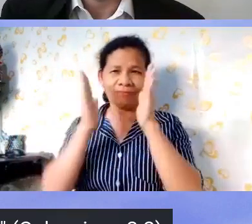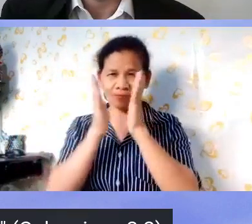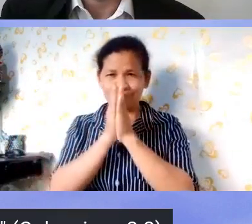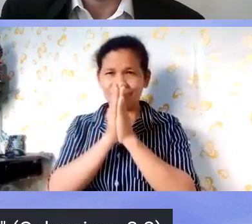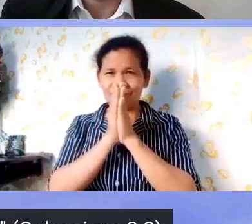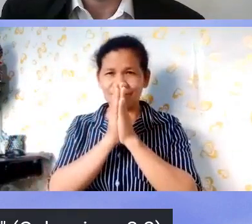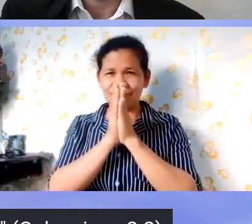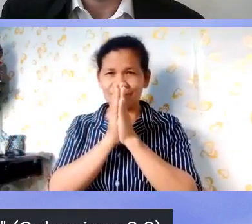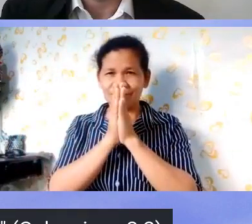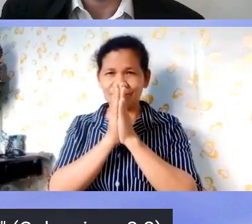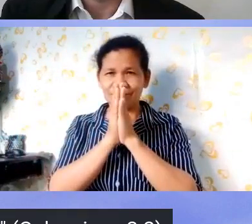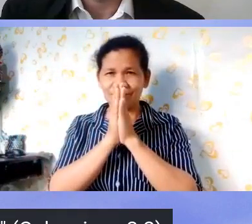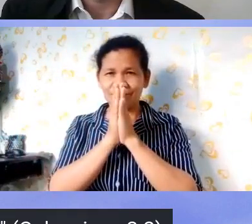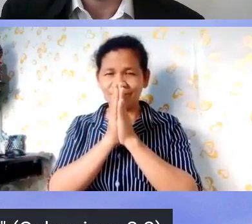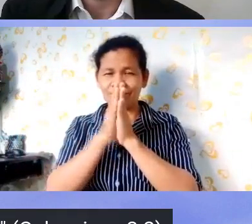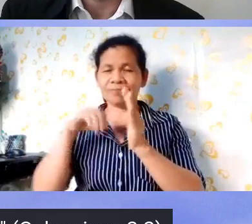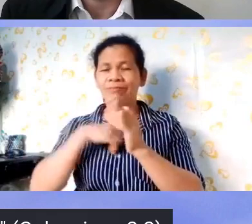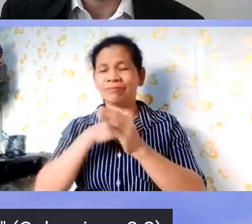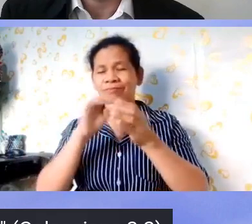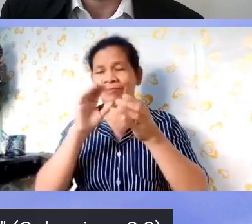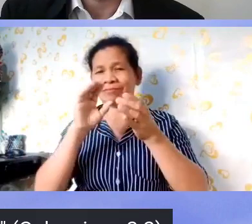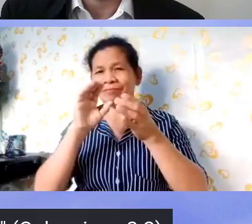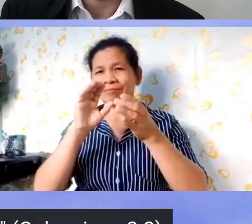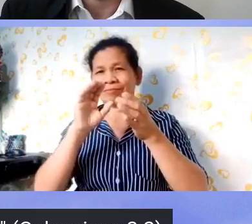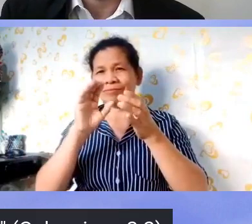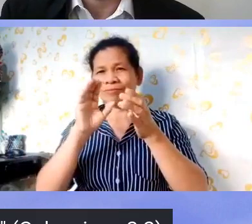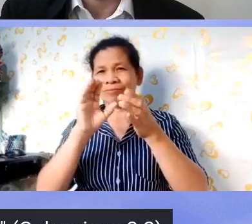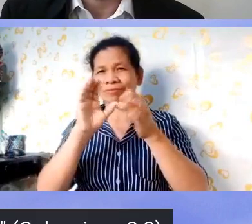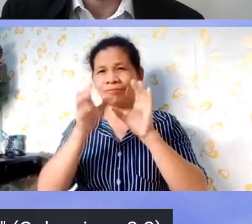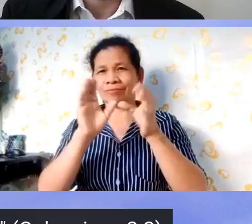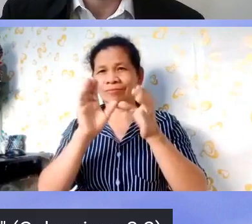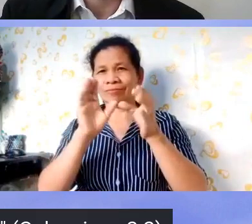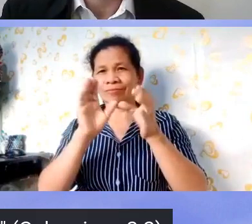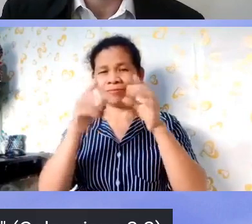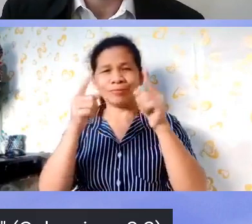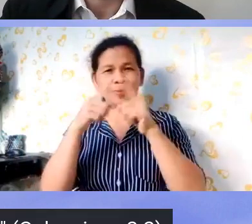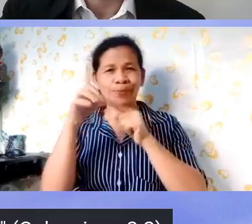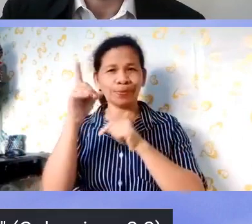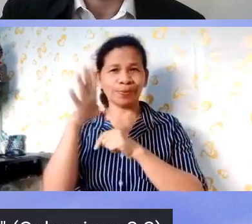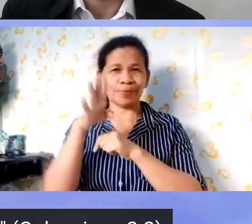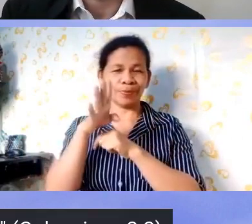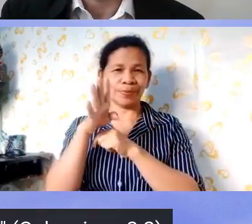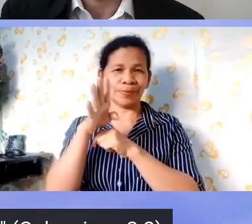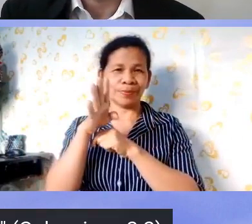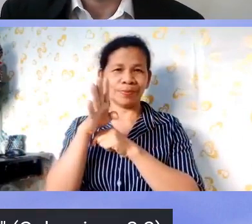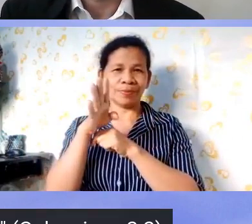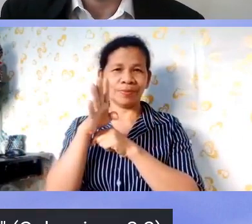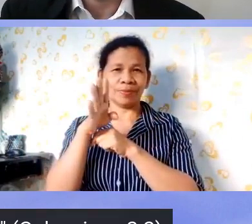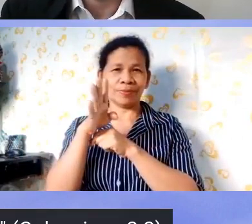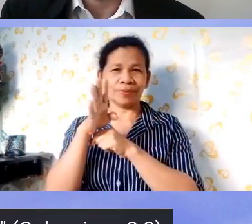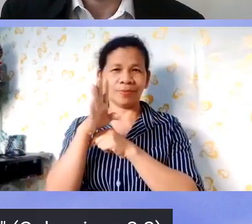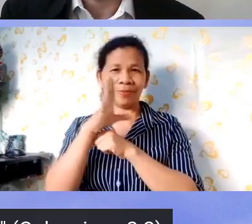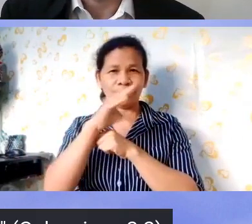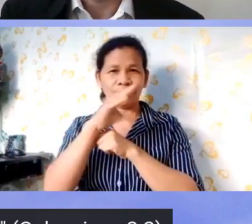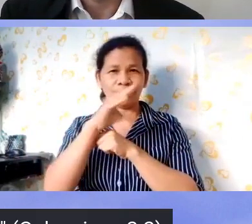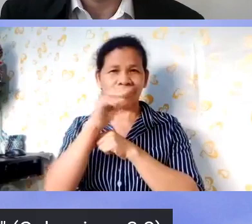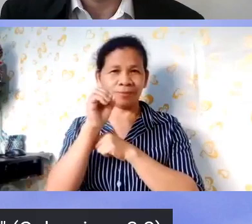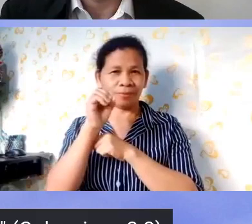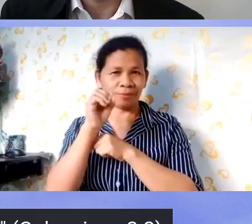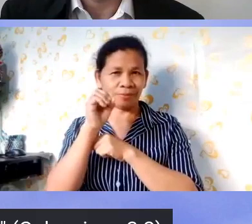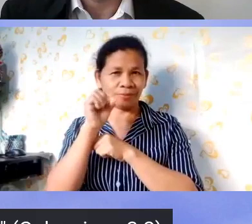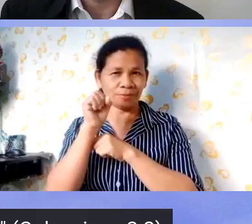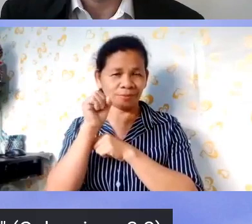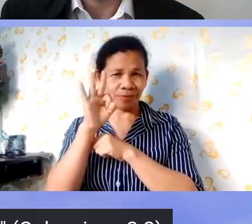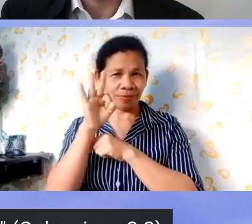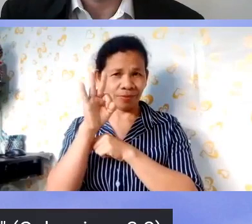pong komunikasyon natin sa ating mahal na Diyos. Ano po? At kung ang isang relasyon ay